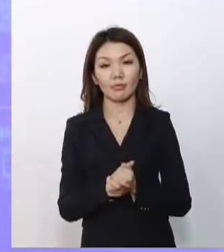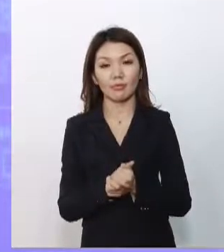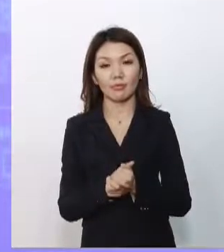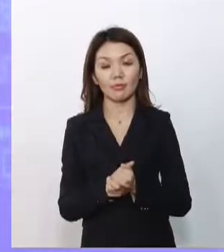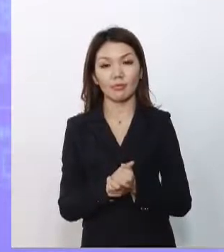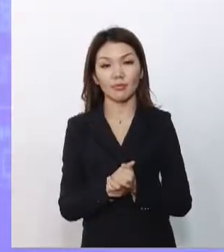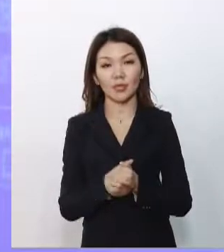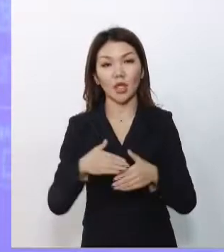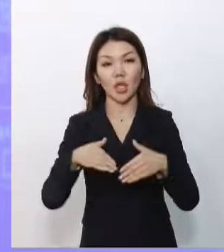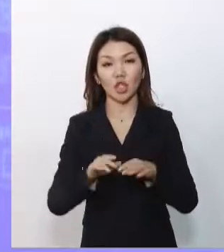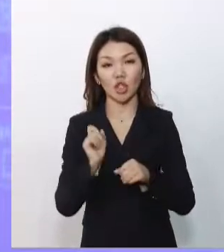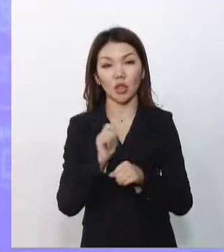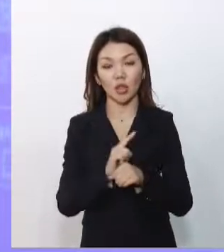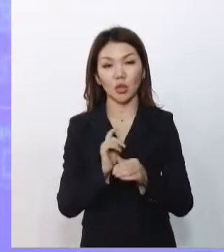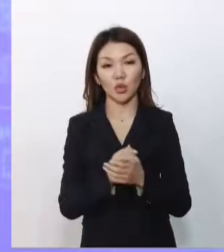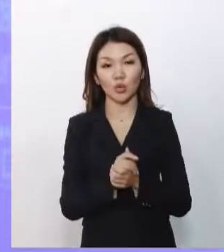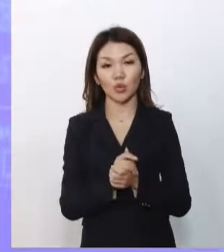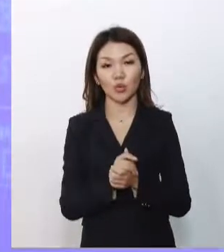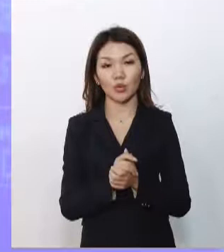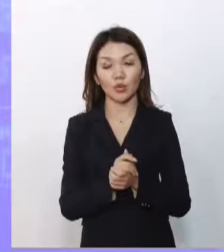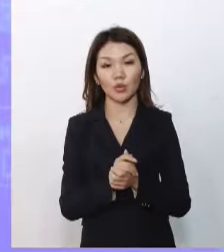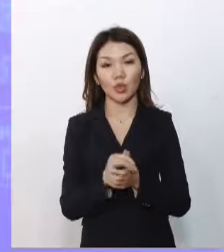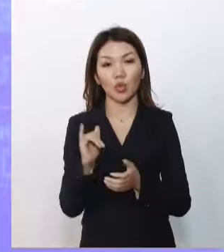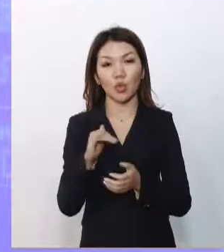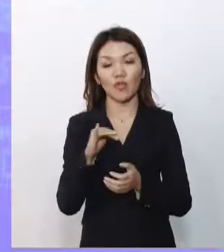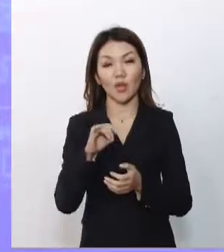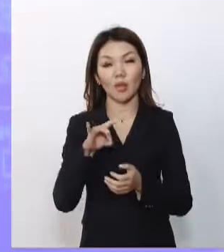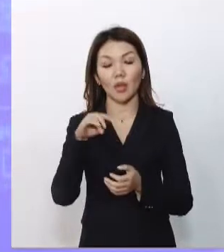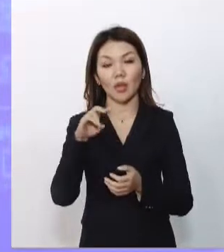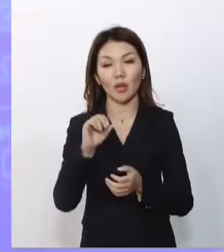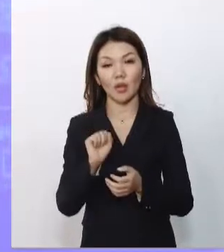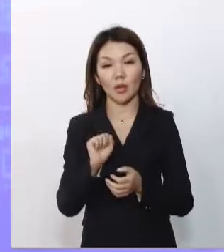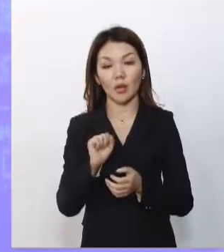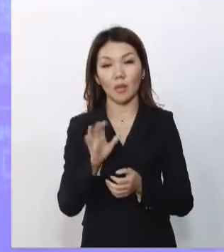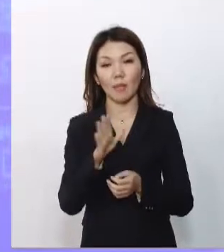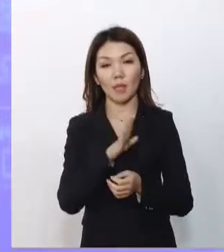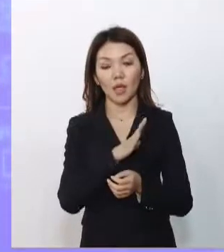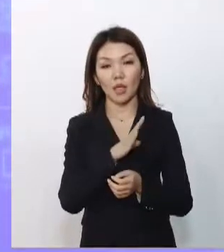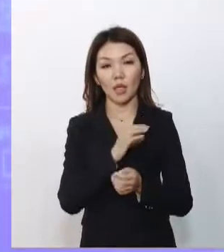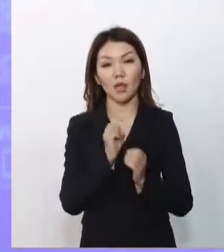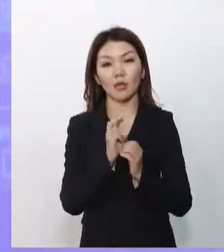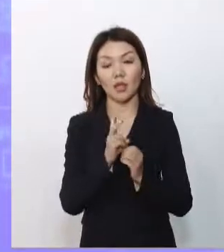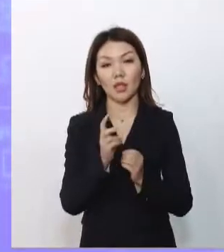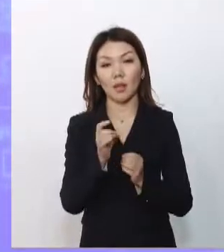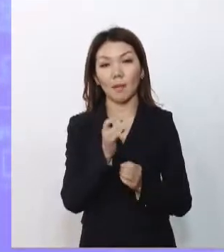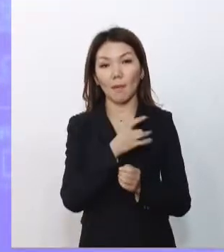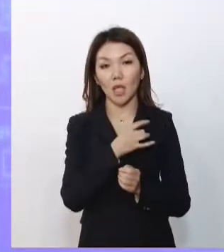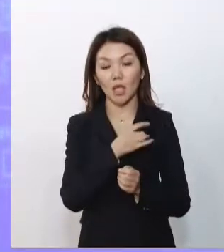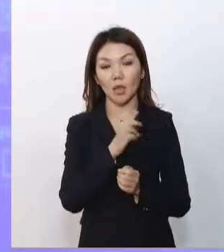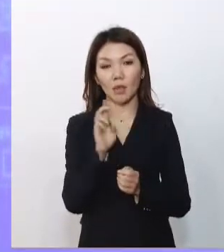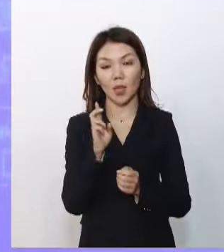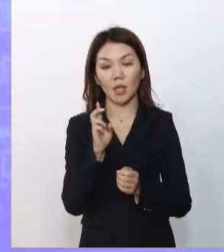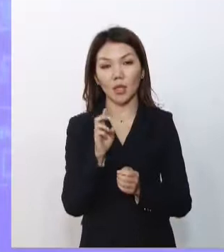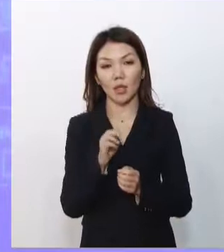Решите задачу. У фермера было 12 белых и 28